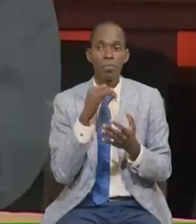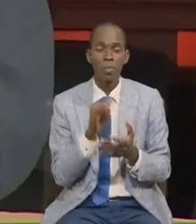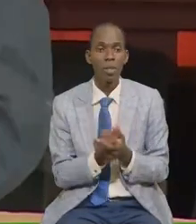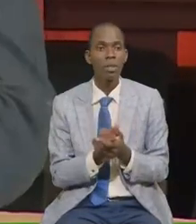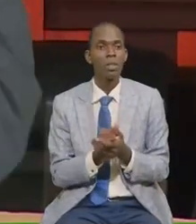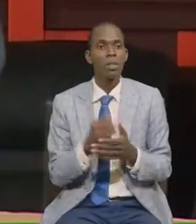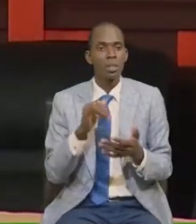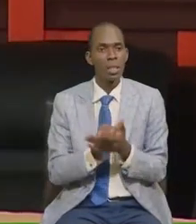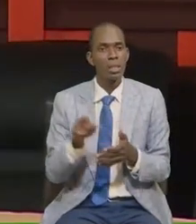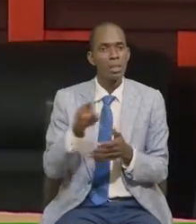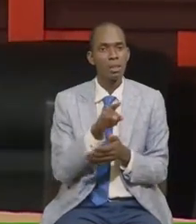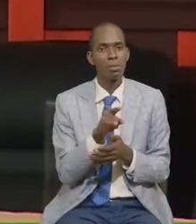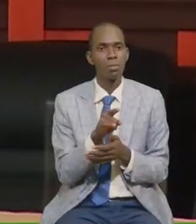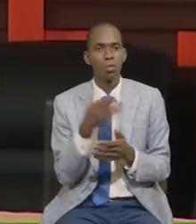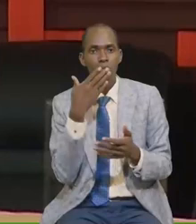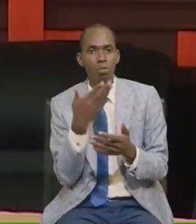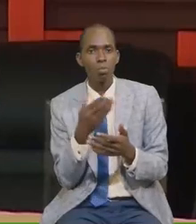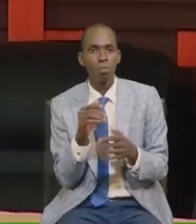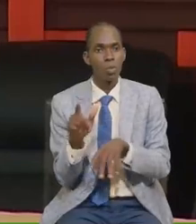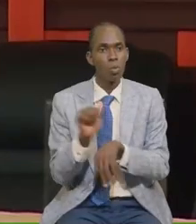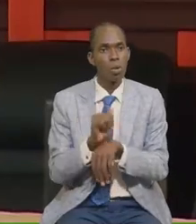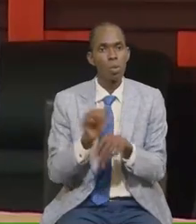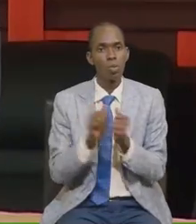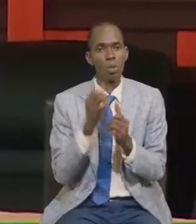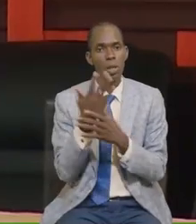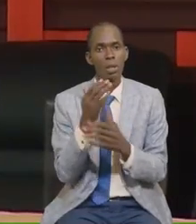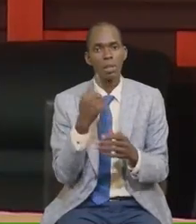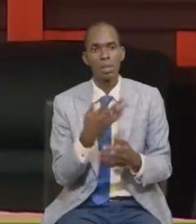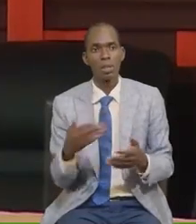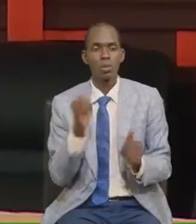pour donner à celui qui en a besoin